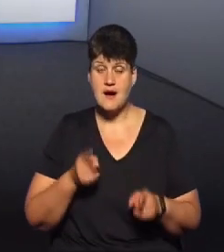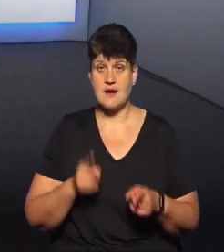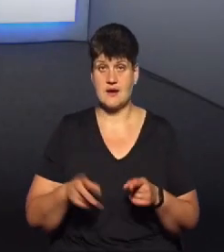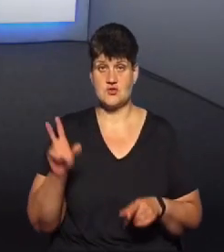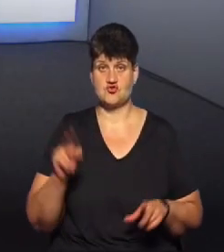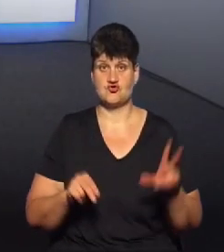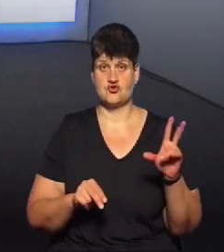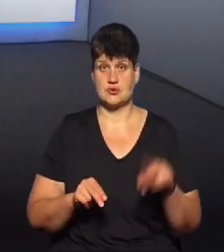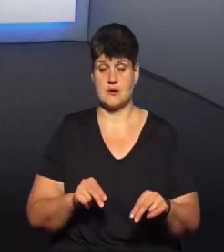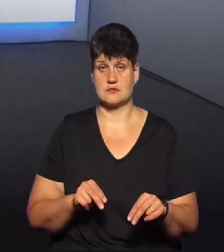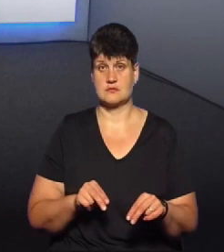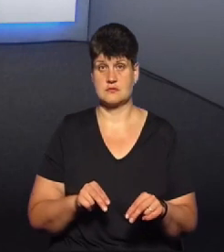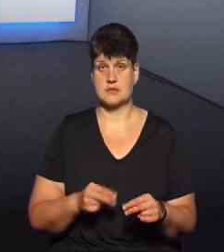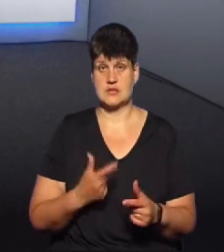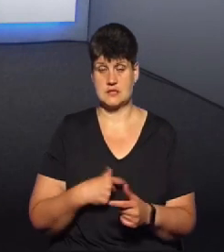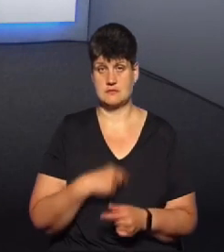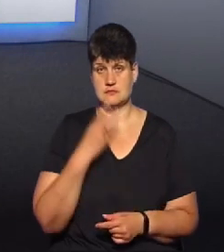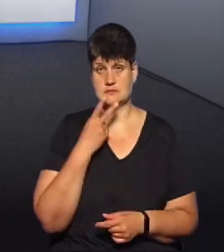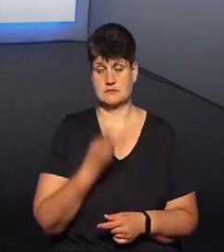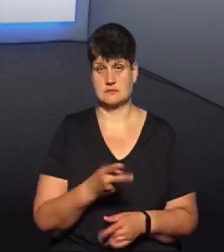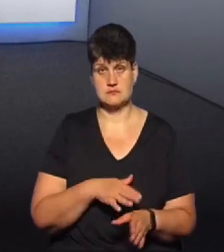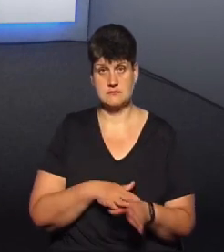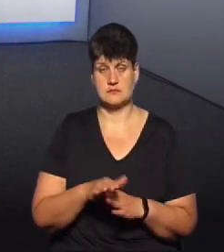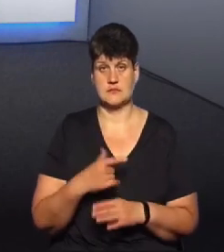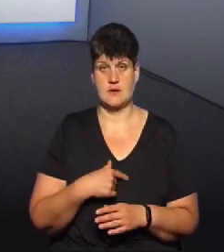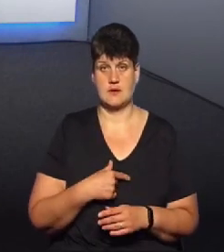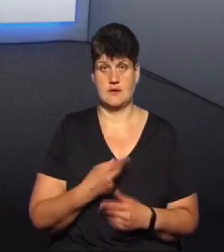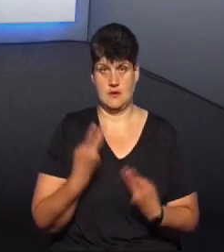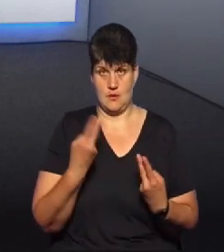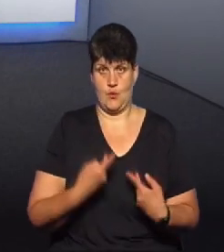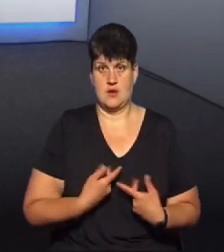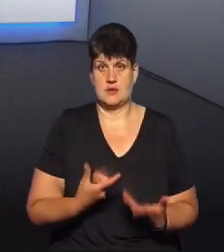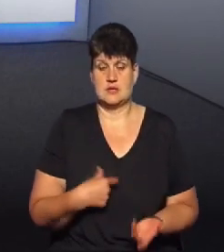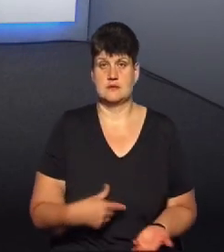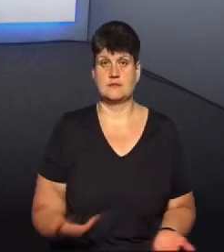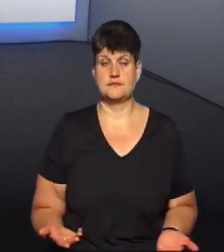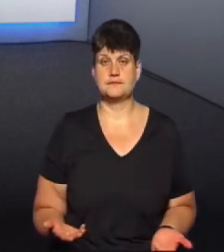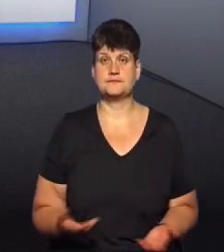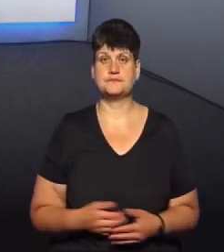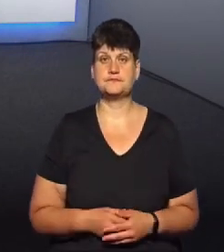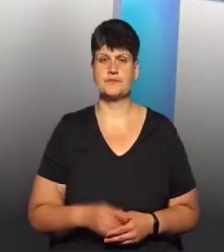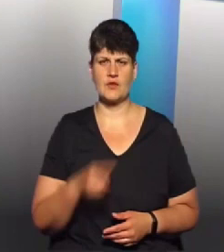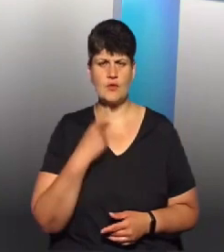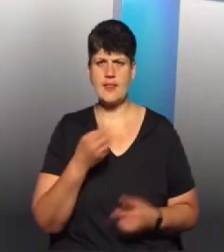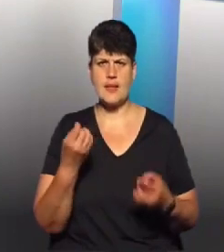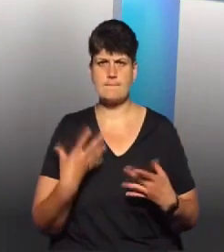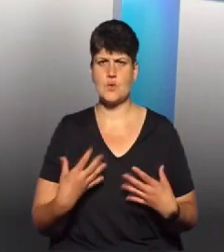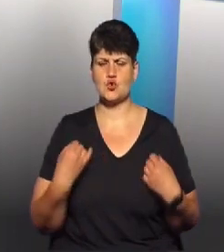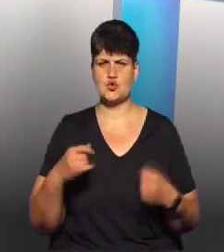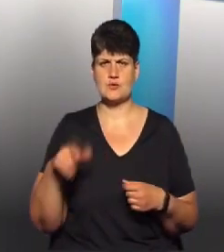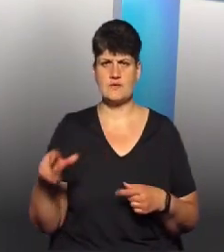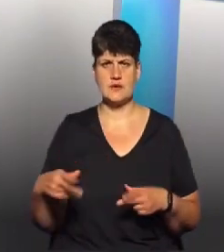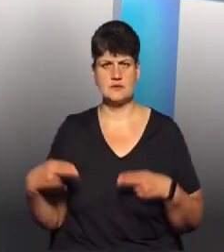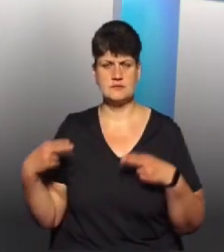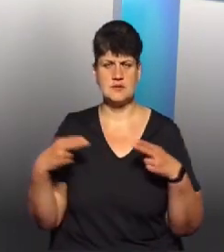це реальний шанс себе проявити, реалізувати, заявити про себе. Але ви кажете, не просто спортсменкам, вони добираються з